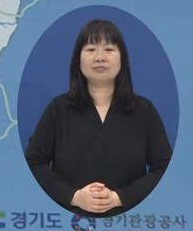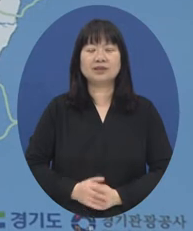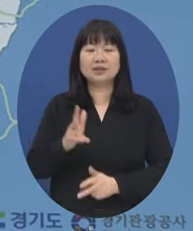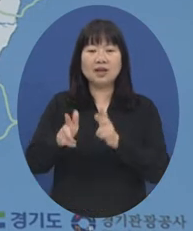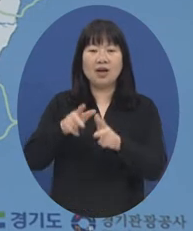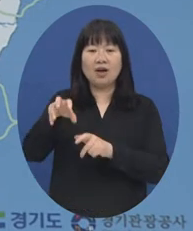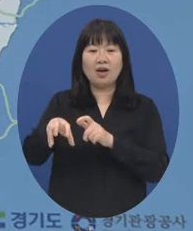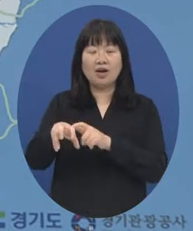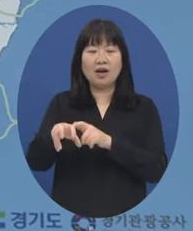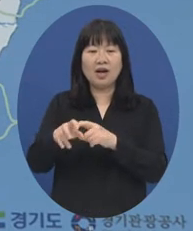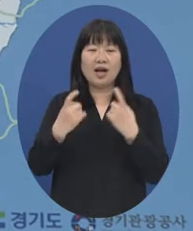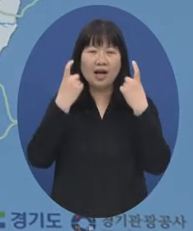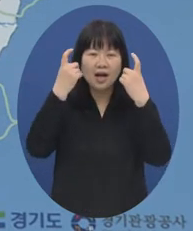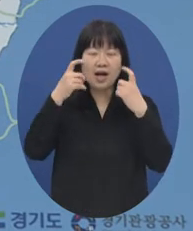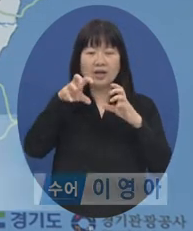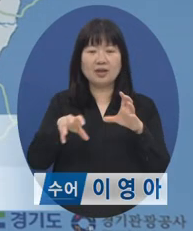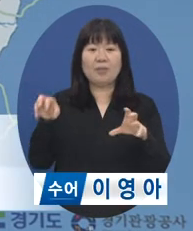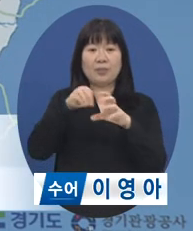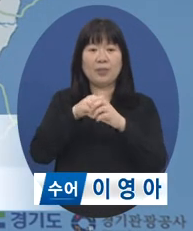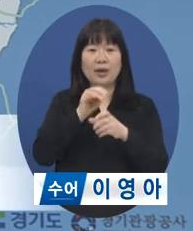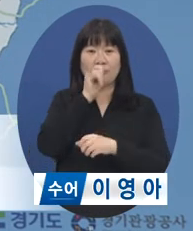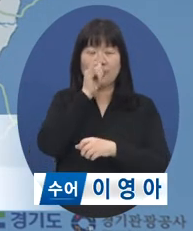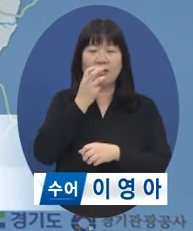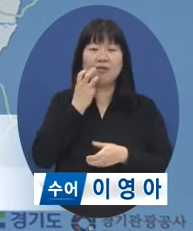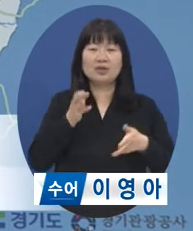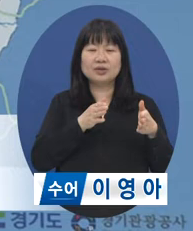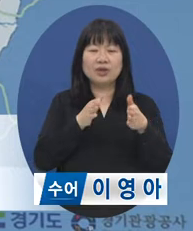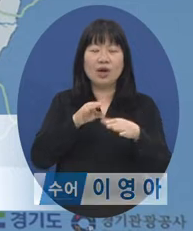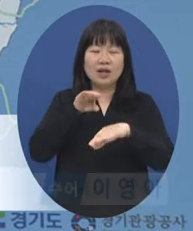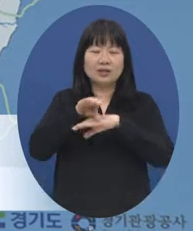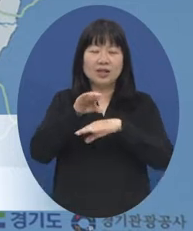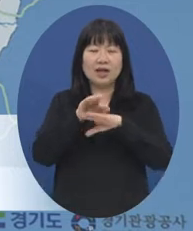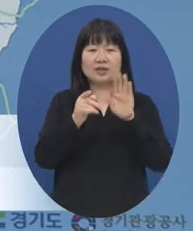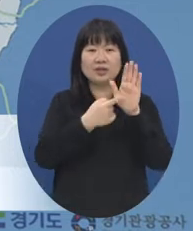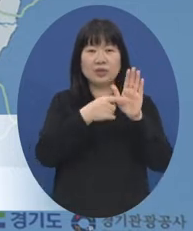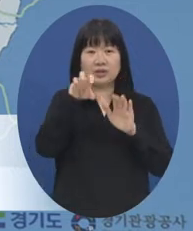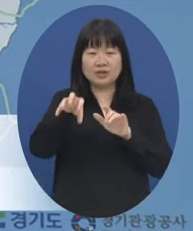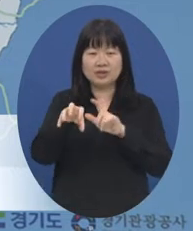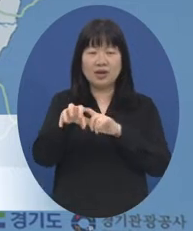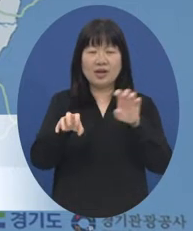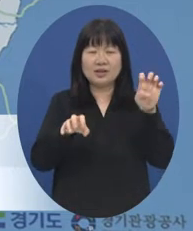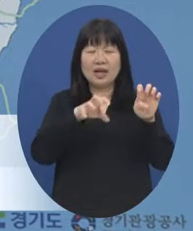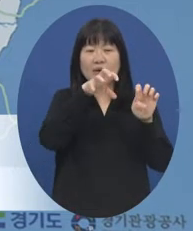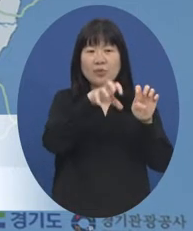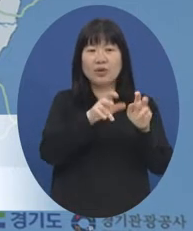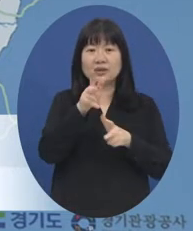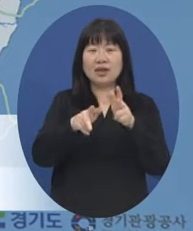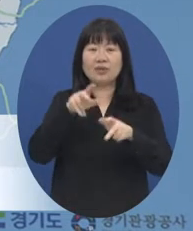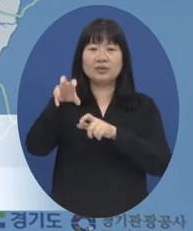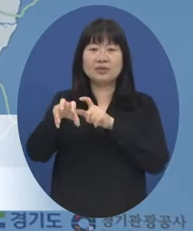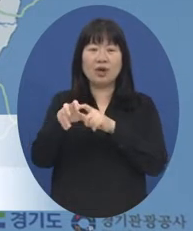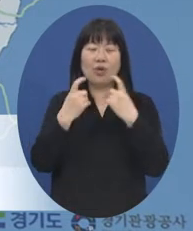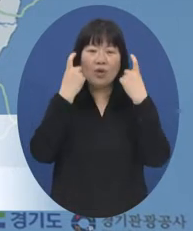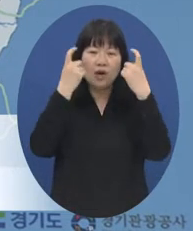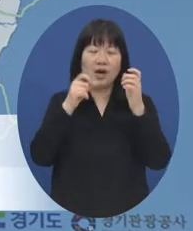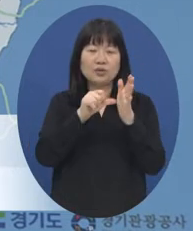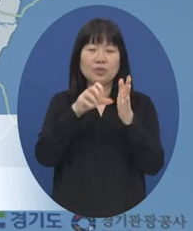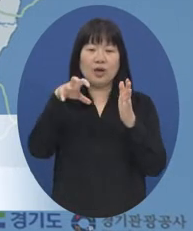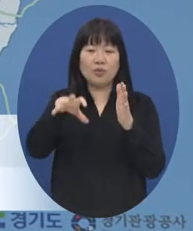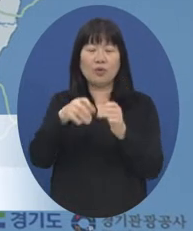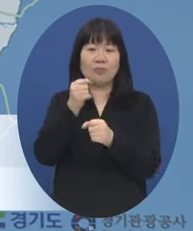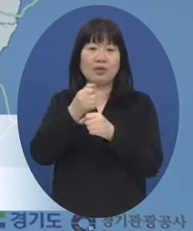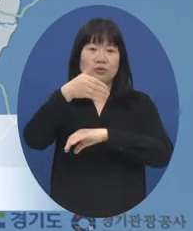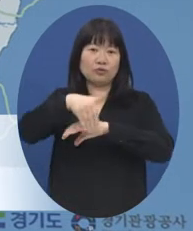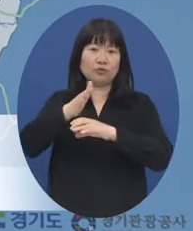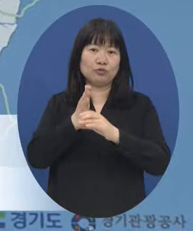산업 현장이 관광지 대열에 합류합니다. 경기도가 차량 전시장 등 40여 곳의 산업 현장을 관광 명소로 조성하고